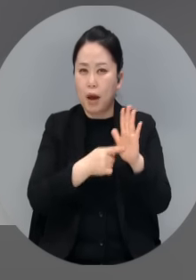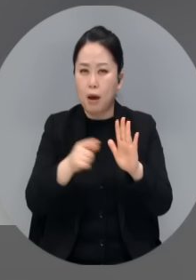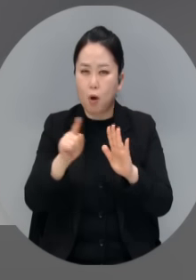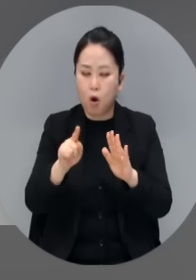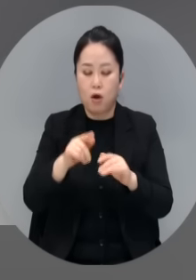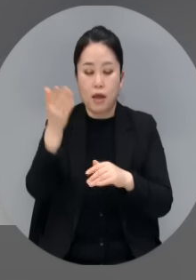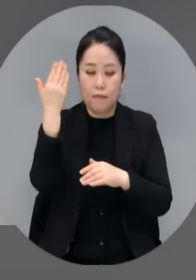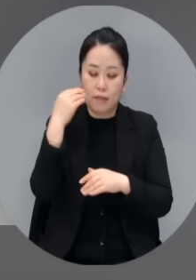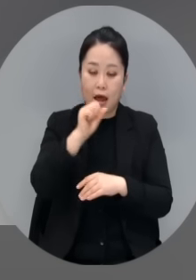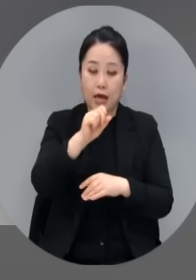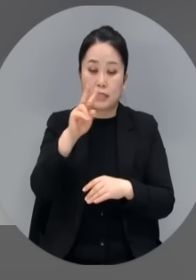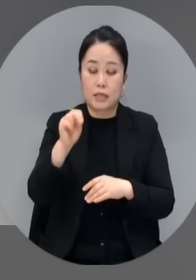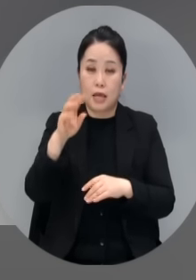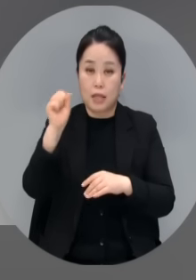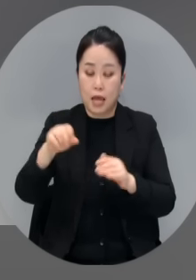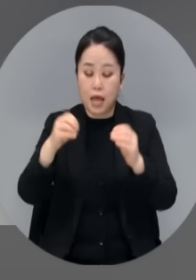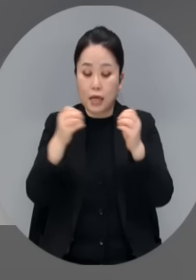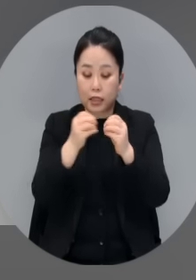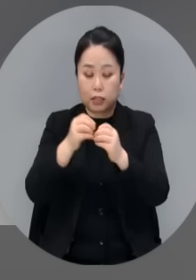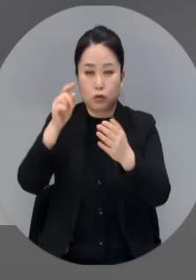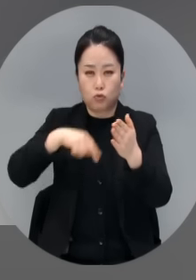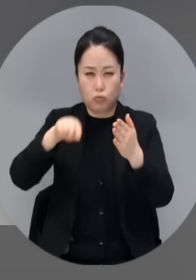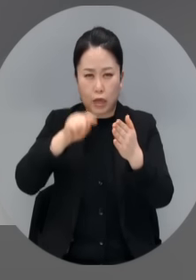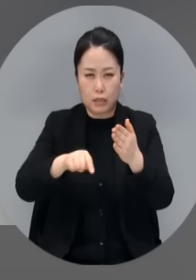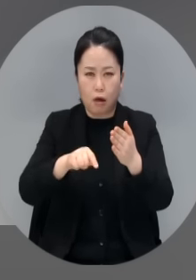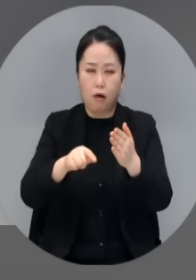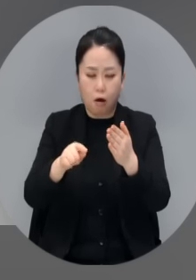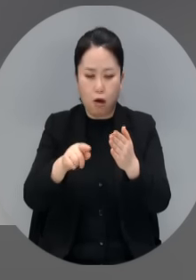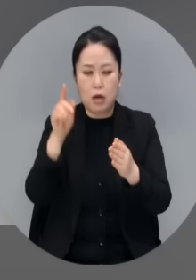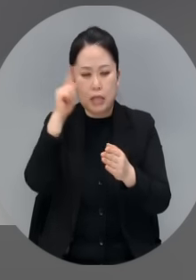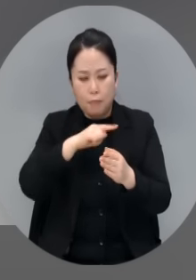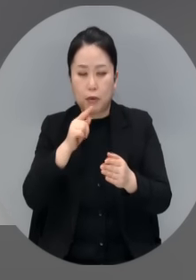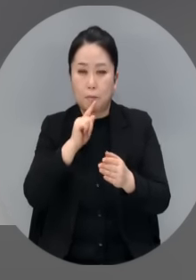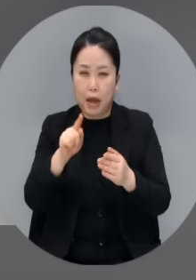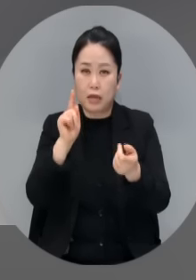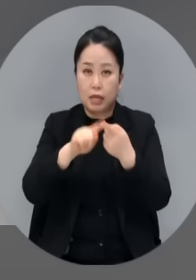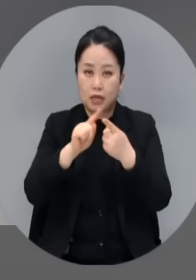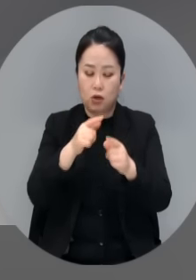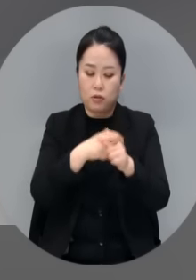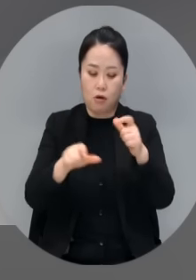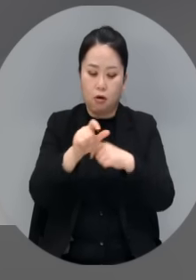정제되지 않은 표현에 대해 진심으로 사과드린다며 더 낮은